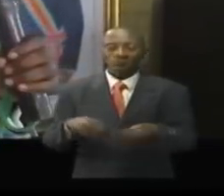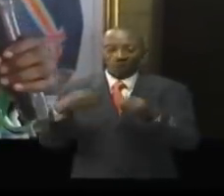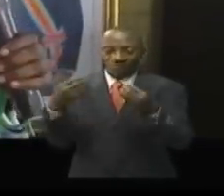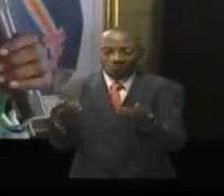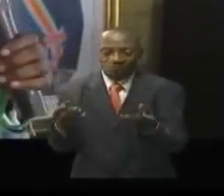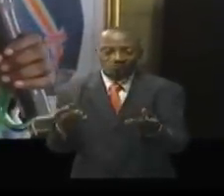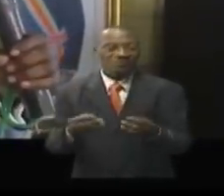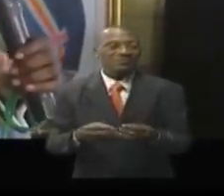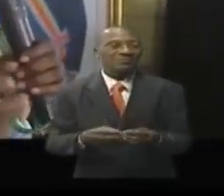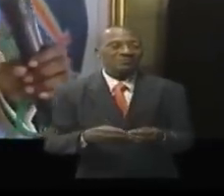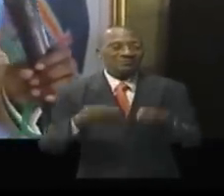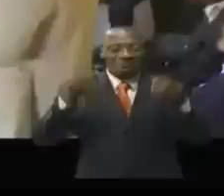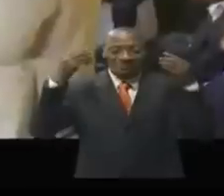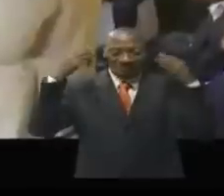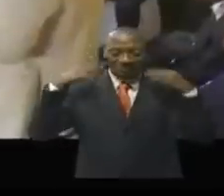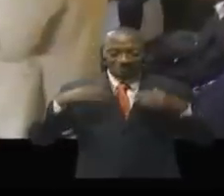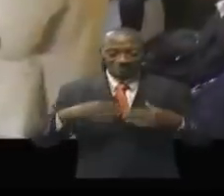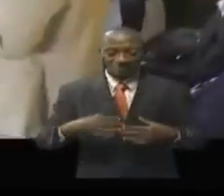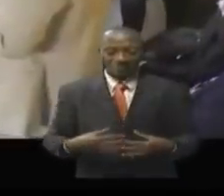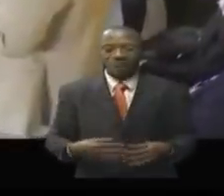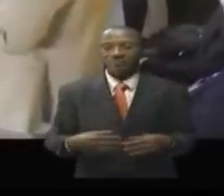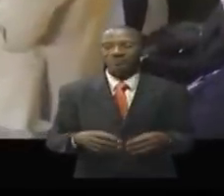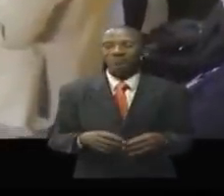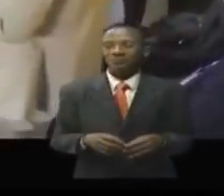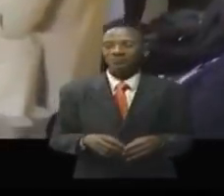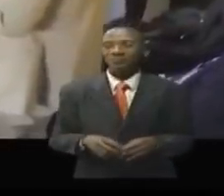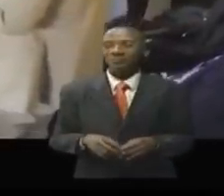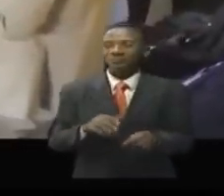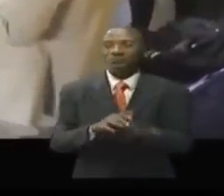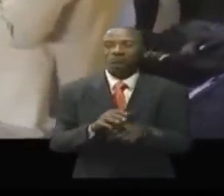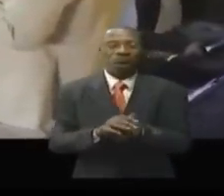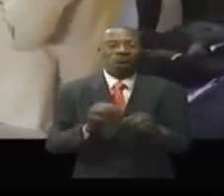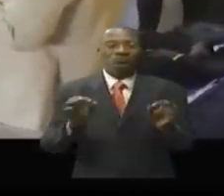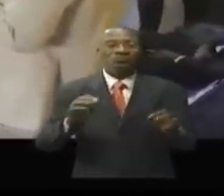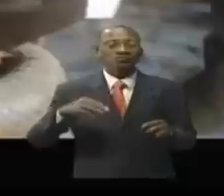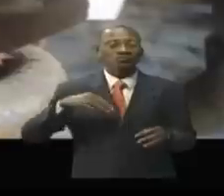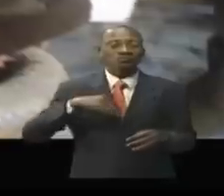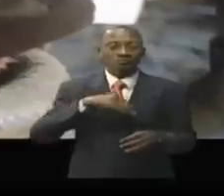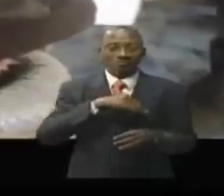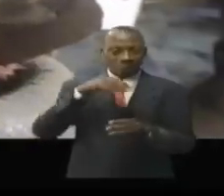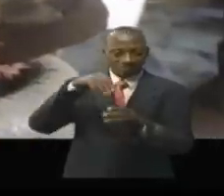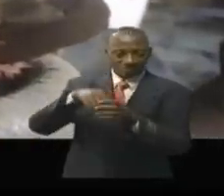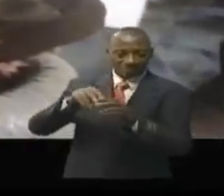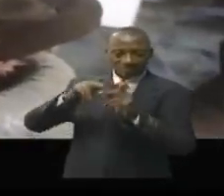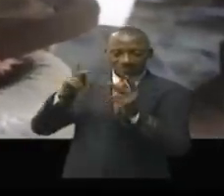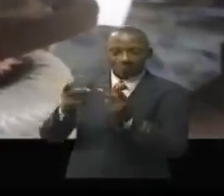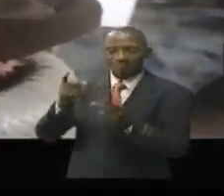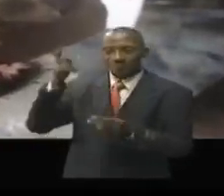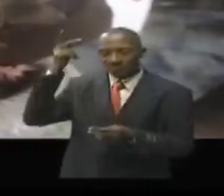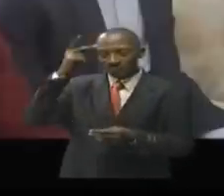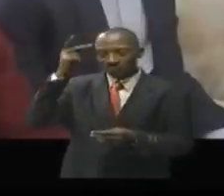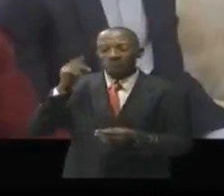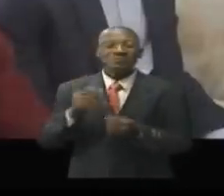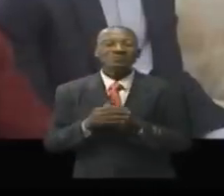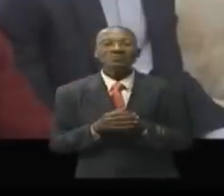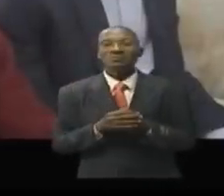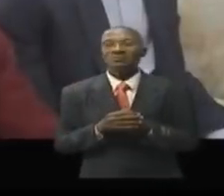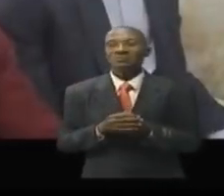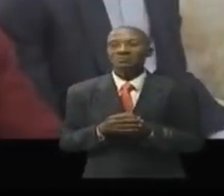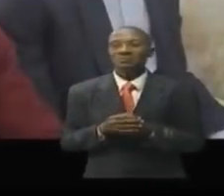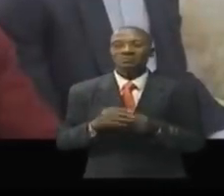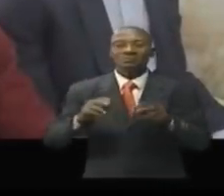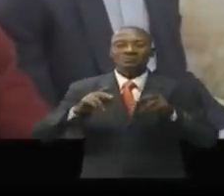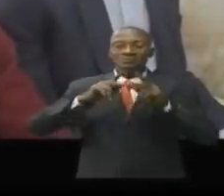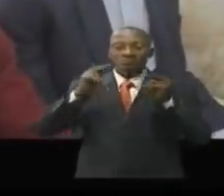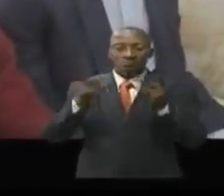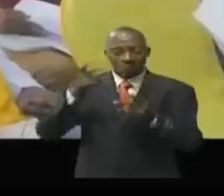l'État congolais. Objectif: arriver à réglementer le secteur archéologique qui regorge plusieurs richesses naturelles non moindres